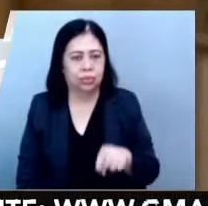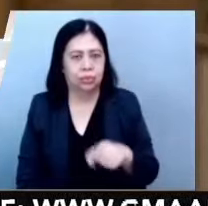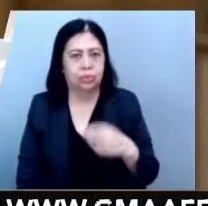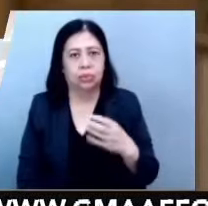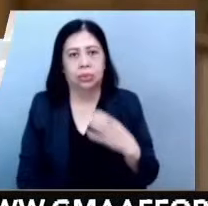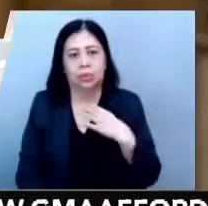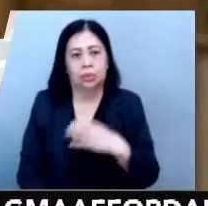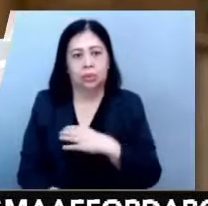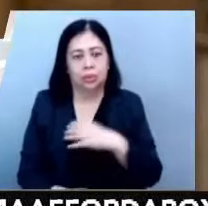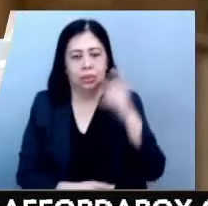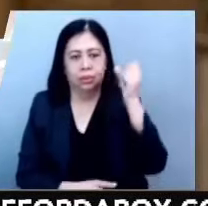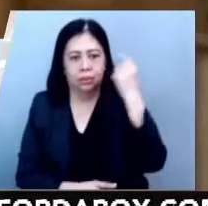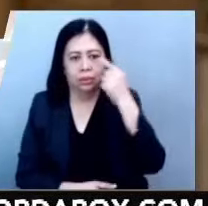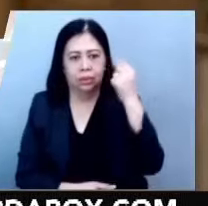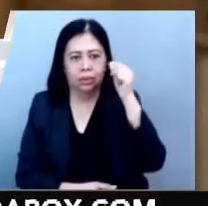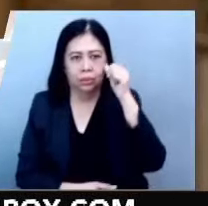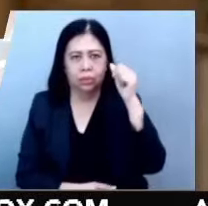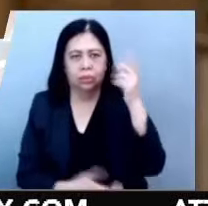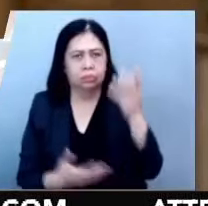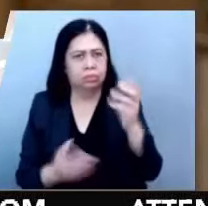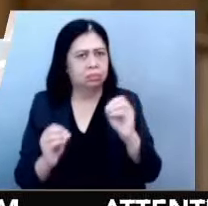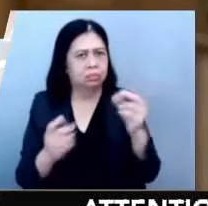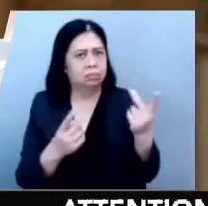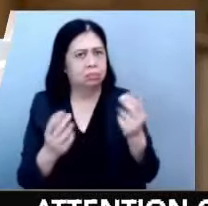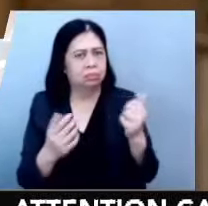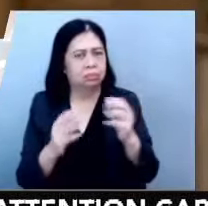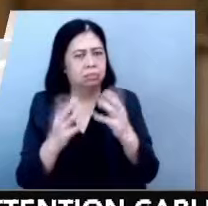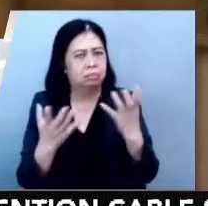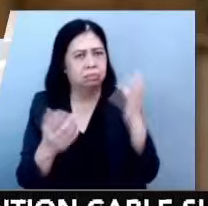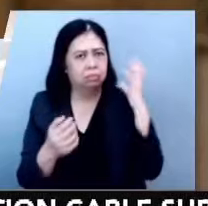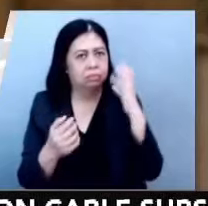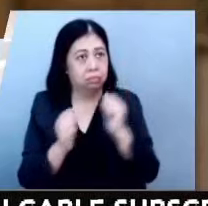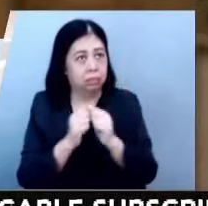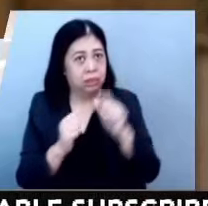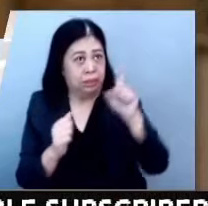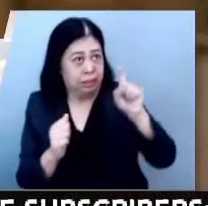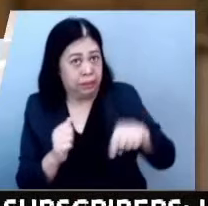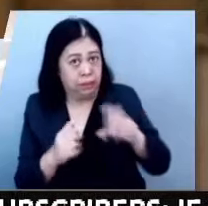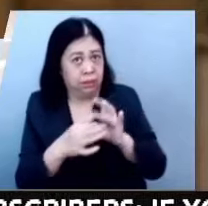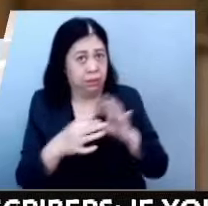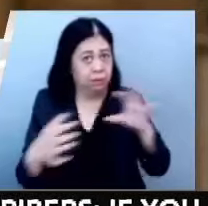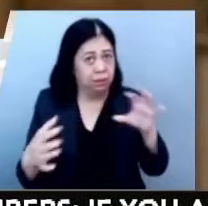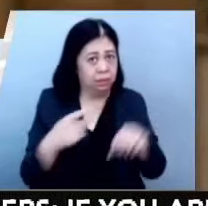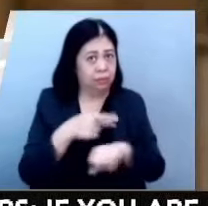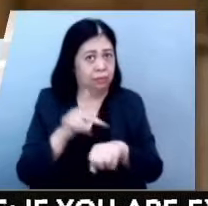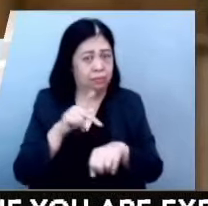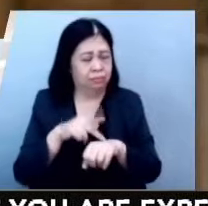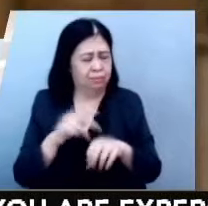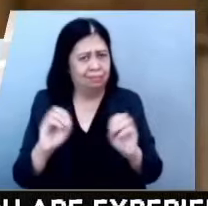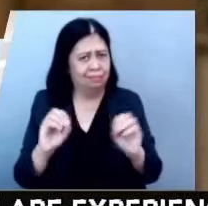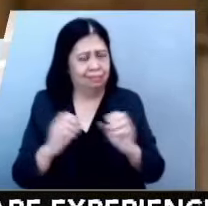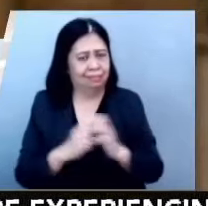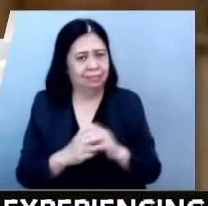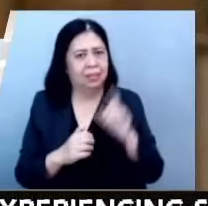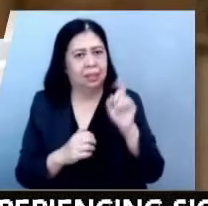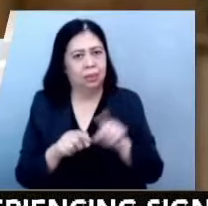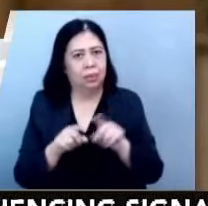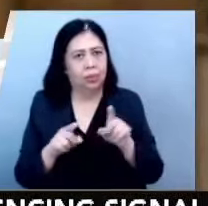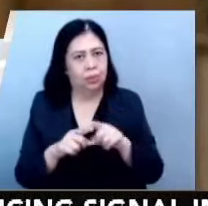na nagsasabing walang nangyayari sa Mindanao na pupwedeng indikasyon na kailangan nilang humiwalay sa Pilipinas. Dapat din daw na sa mga